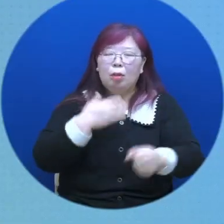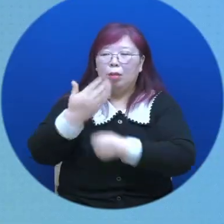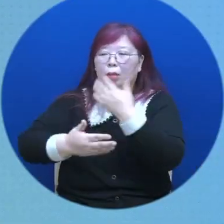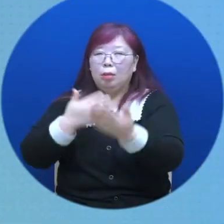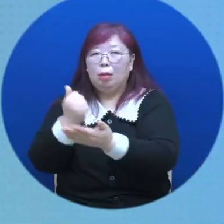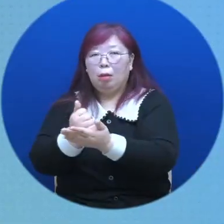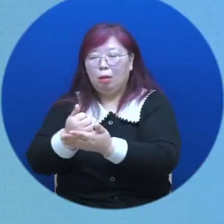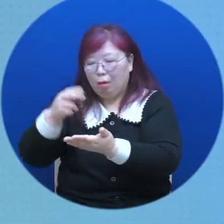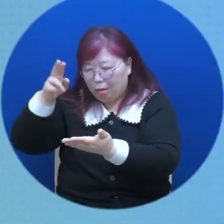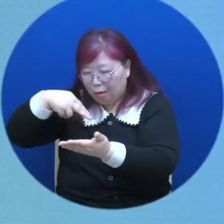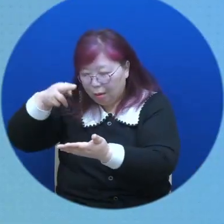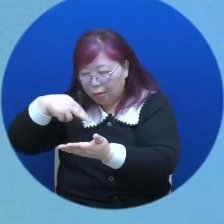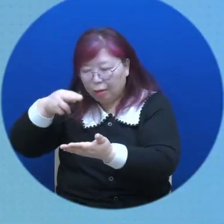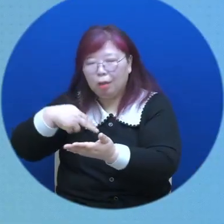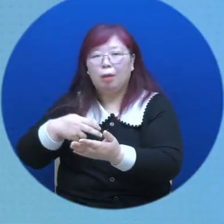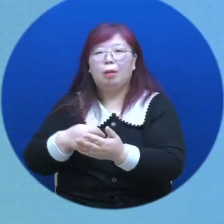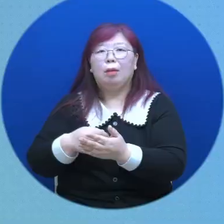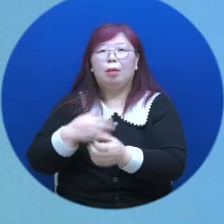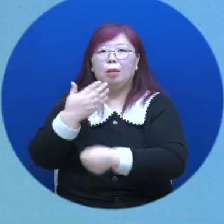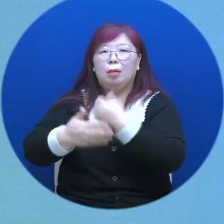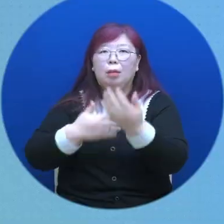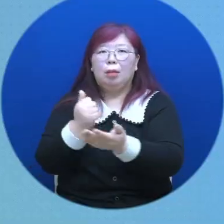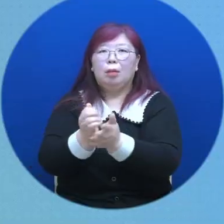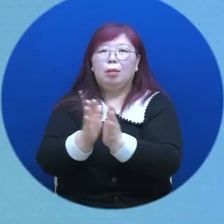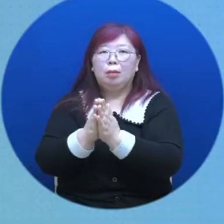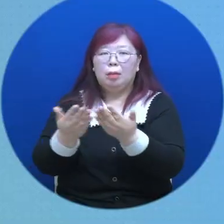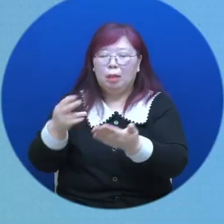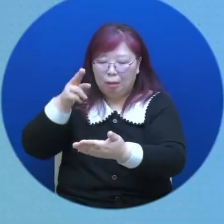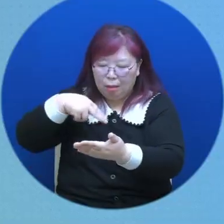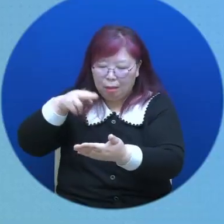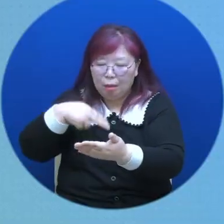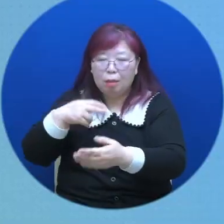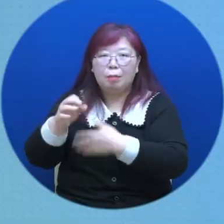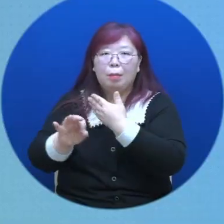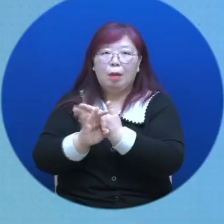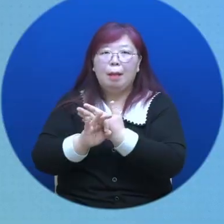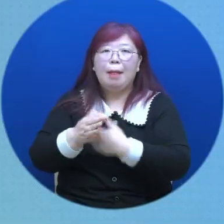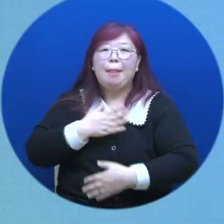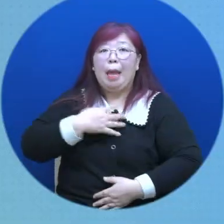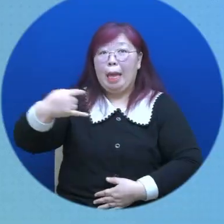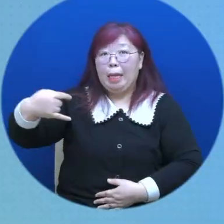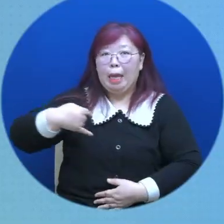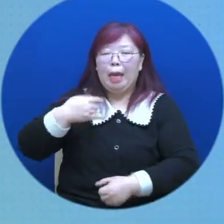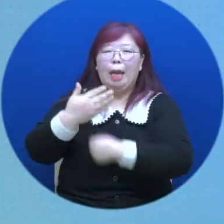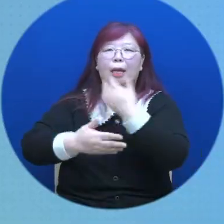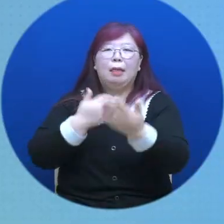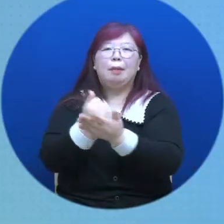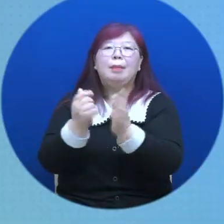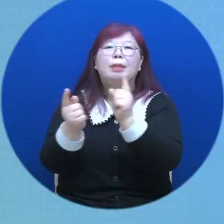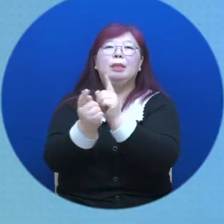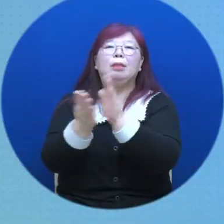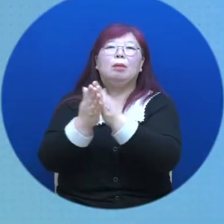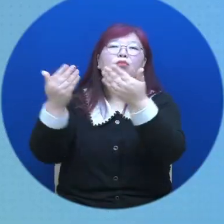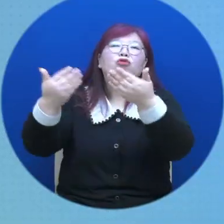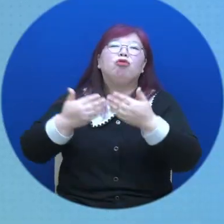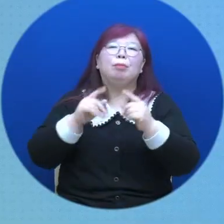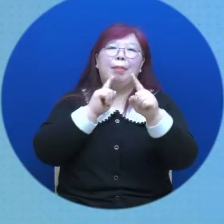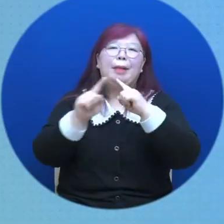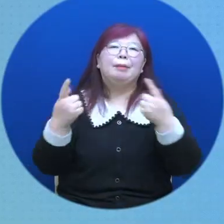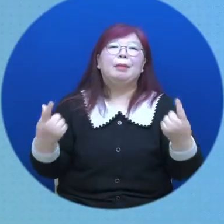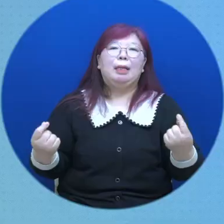읽었어요. 성경에서 주시는 말씀이 나에게 하나님이 직접 주시는 말씀으로 들려왔어요.